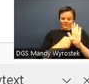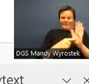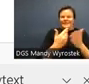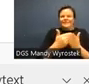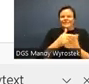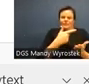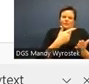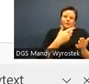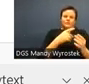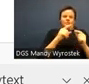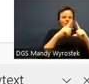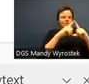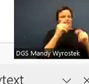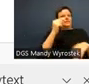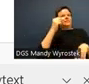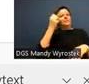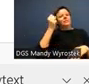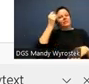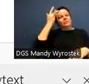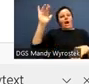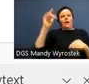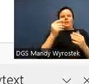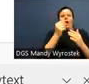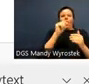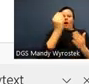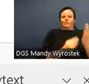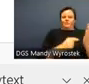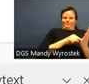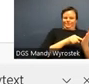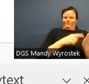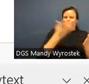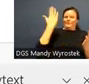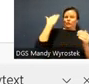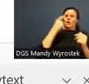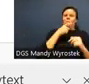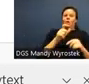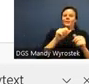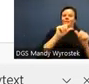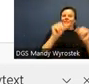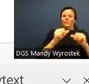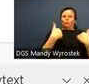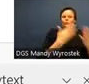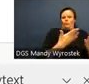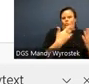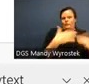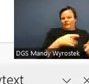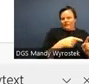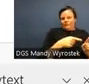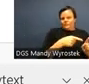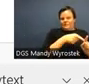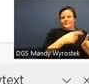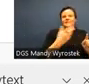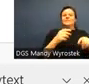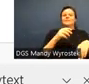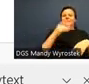nicht verwenden sollte, weil sie nicht vom Screenreader richtig wiedergegeben werden. Das